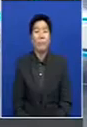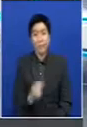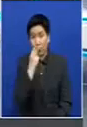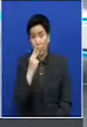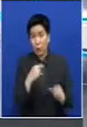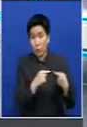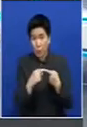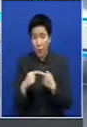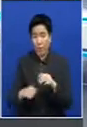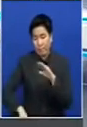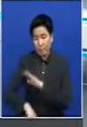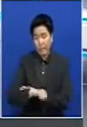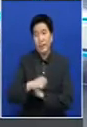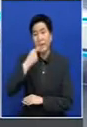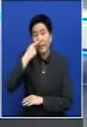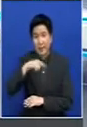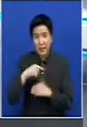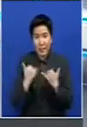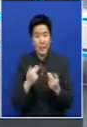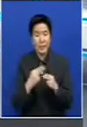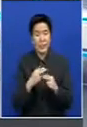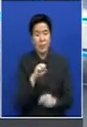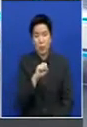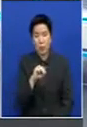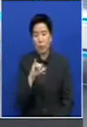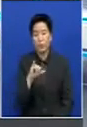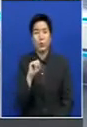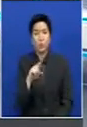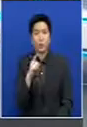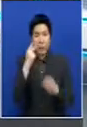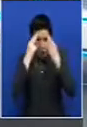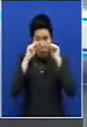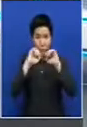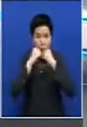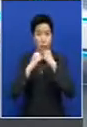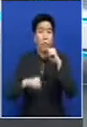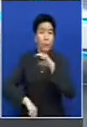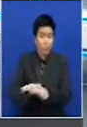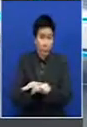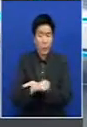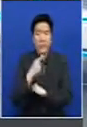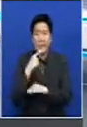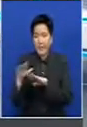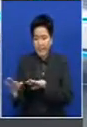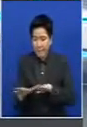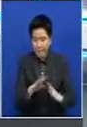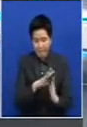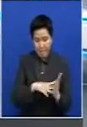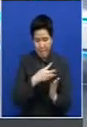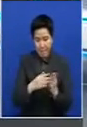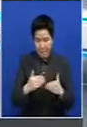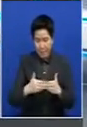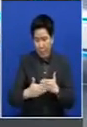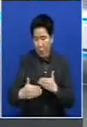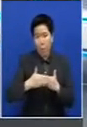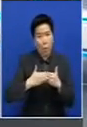ไปดูเรื่องราวของวงการฟุตบอลไทยกันบ้างนะครับพลตำรวจเอกสมยศพุ่มพันธ์ม่วงนายกสมาคมฟุตบอลแห่งประเทศไทยเตรียมวางรถแมพให้กับวงการฟุตบ